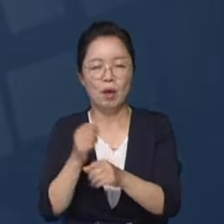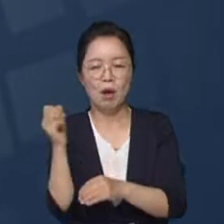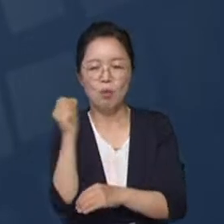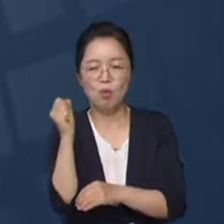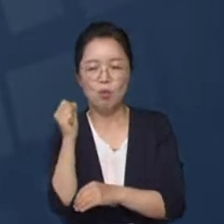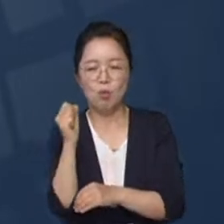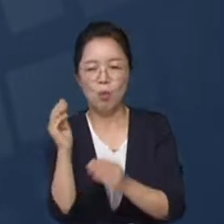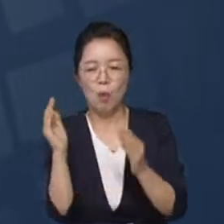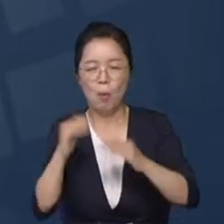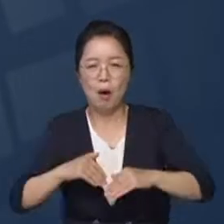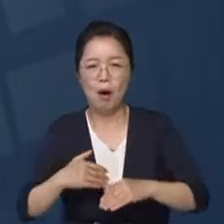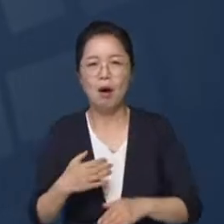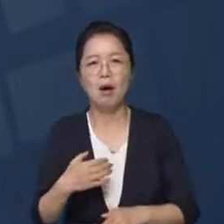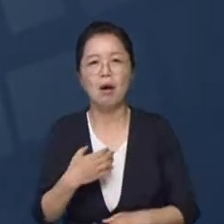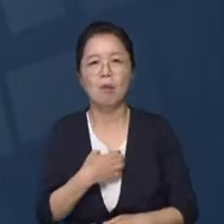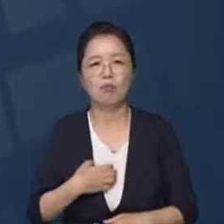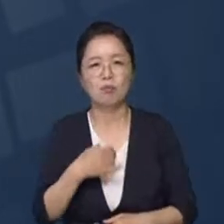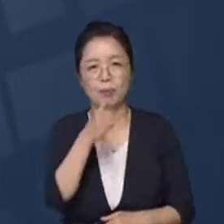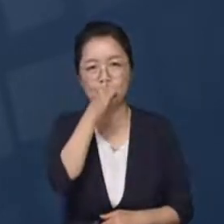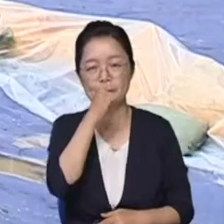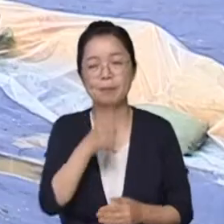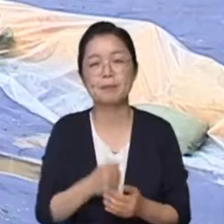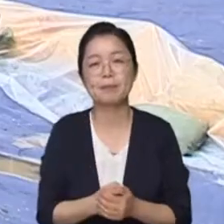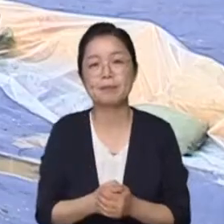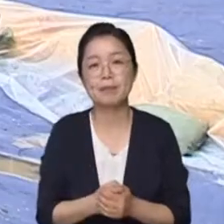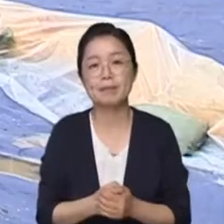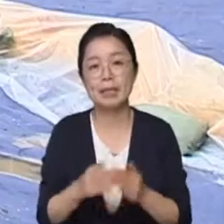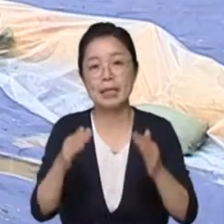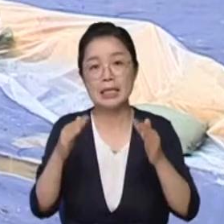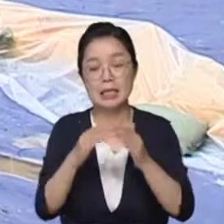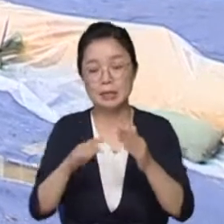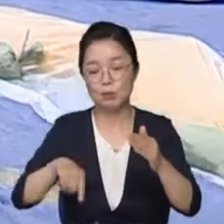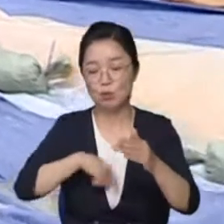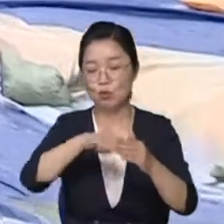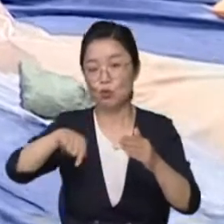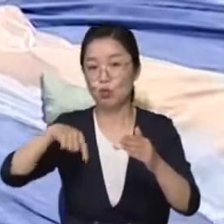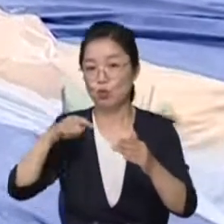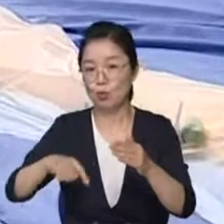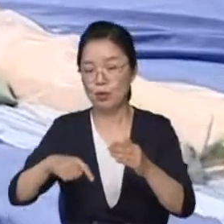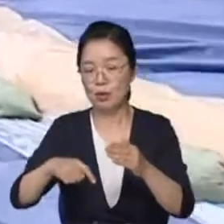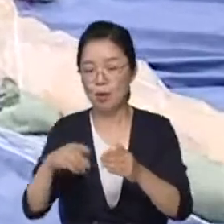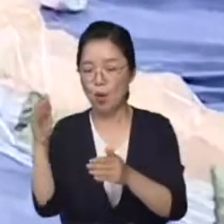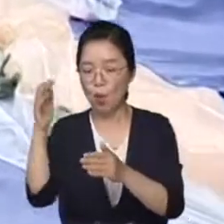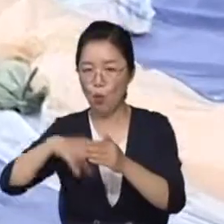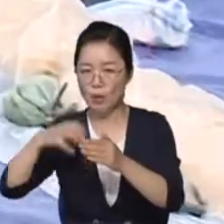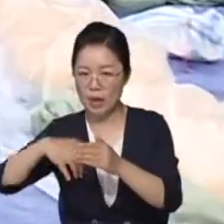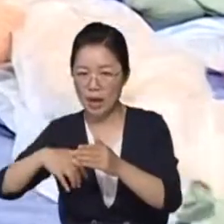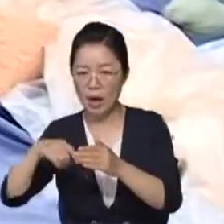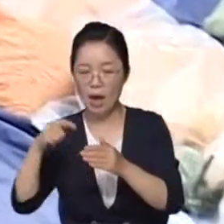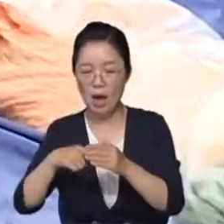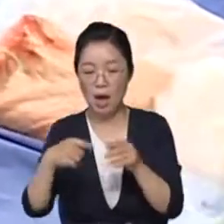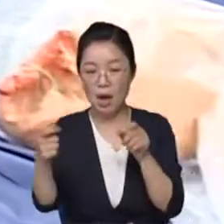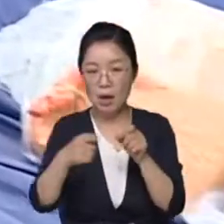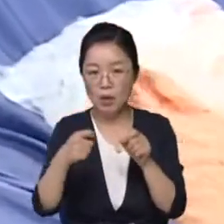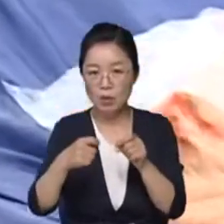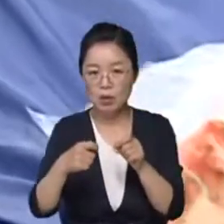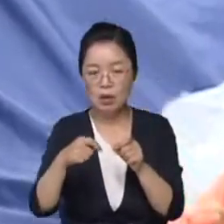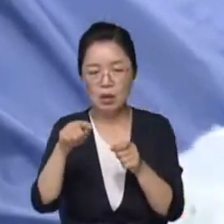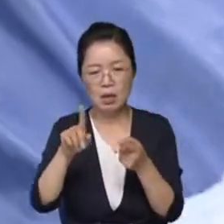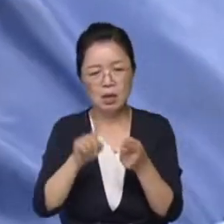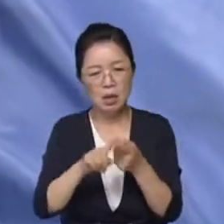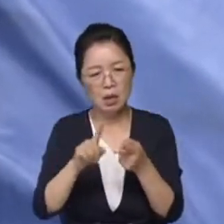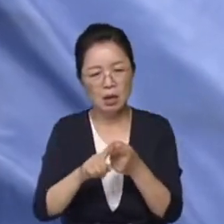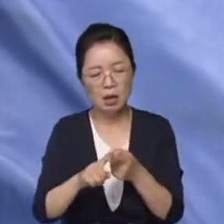수밖에 없는 상황입니다. 이렇게 주택들이 공사 현장과 맞닿아 있는데도 별다른 대책 없이